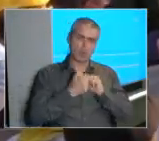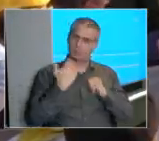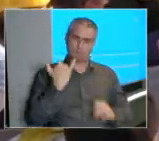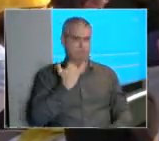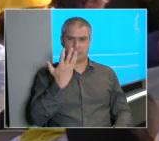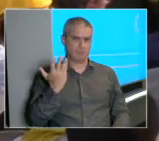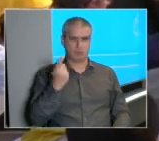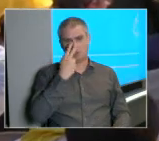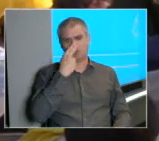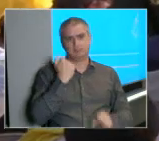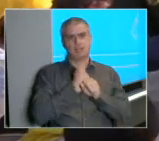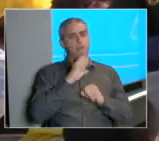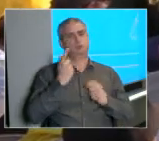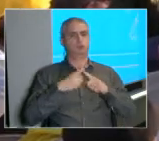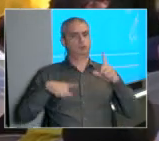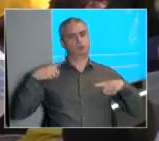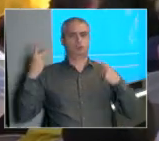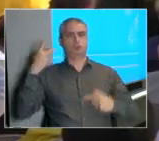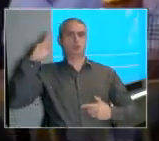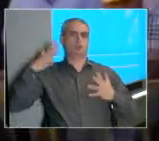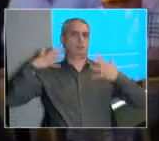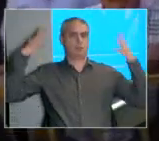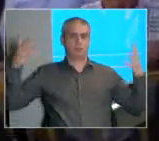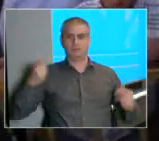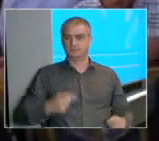תמיד הוא ינסה לעשות משהו רעבתני יותר?